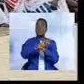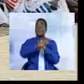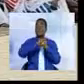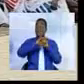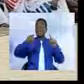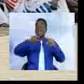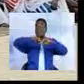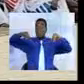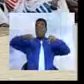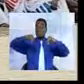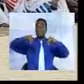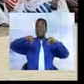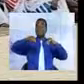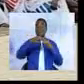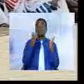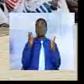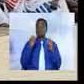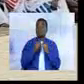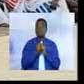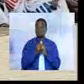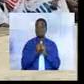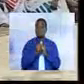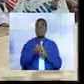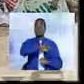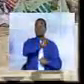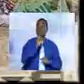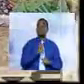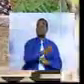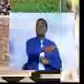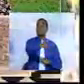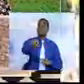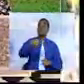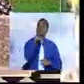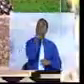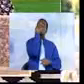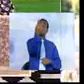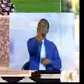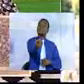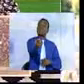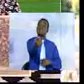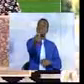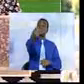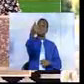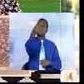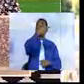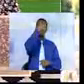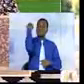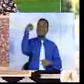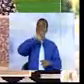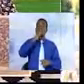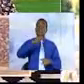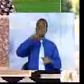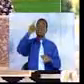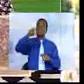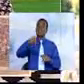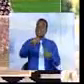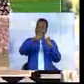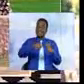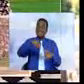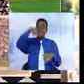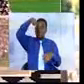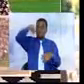distinction, sans discrimination. Je vous assure, car je suis très exigeant, que